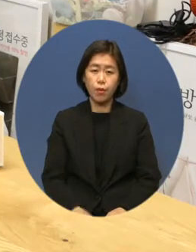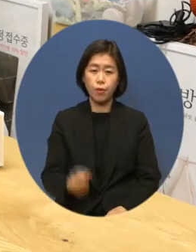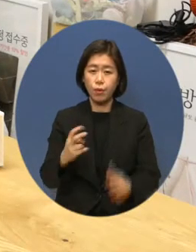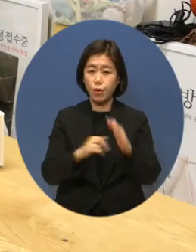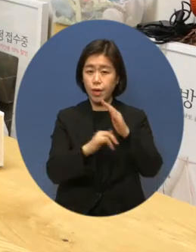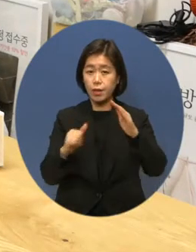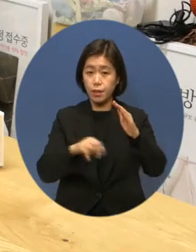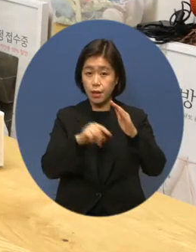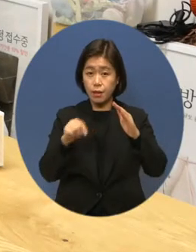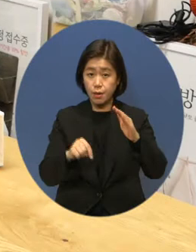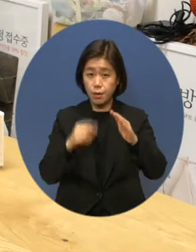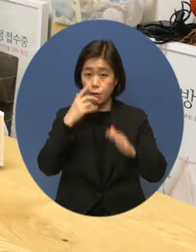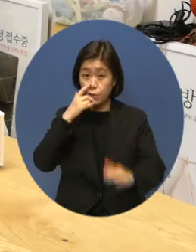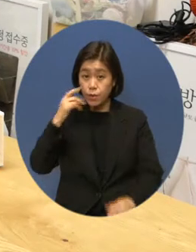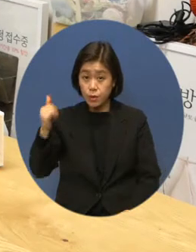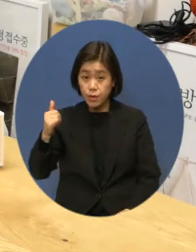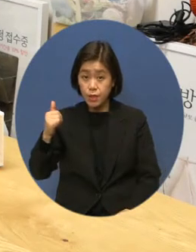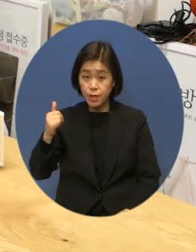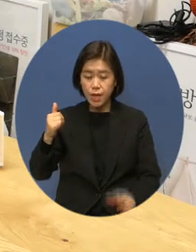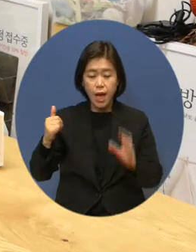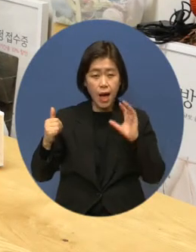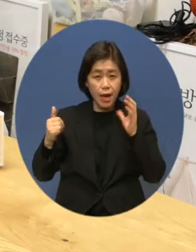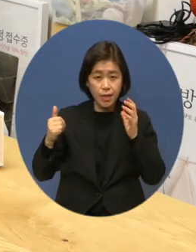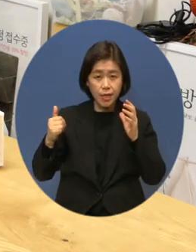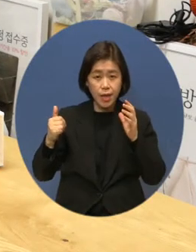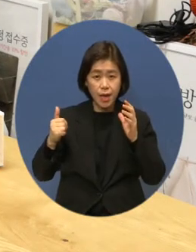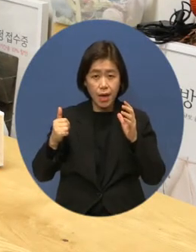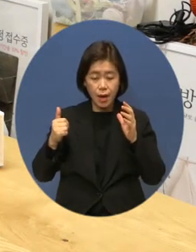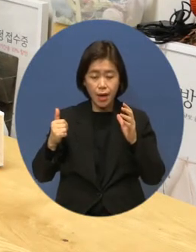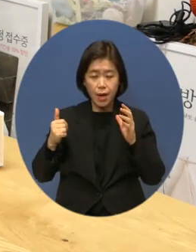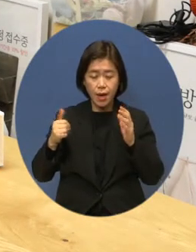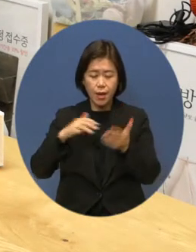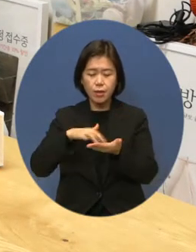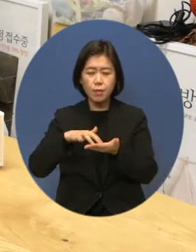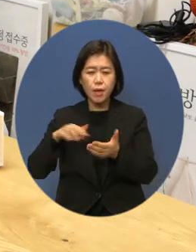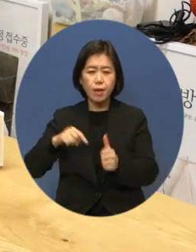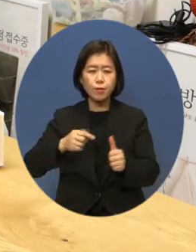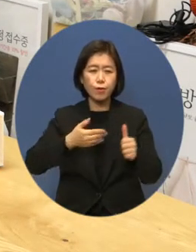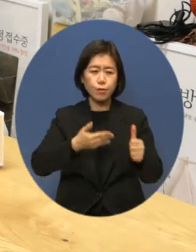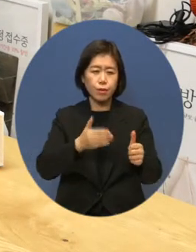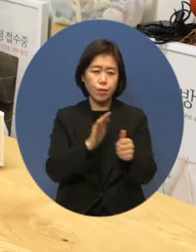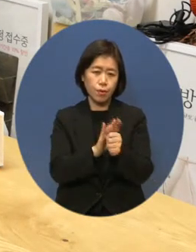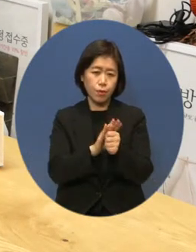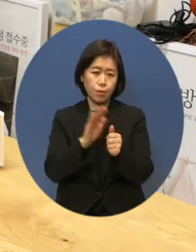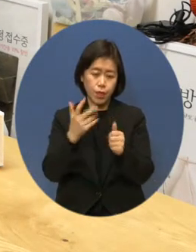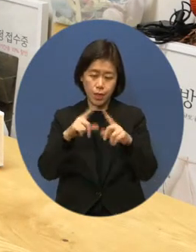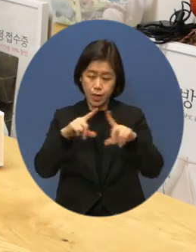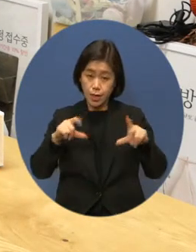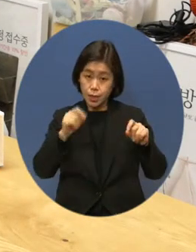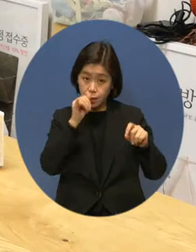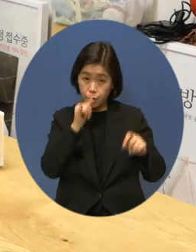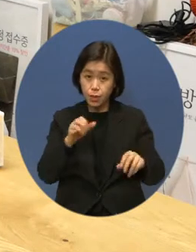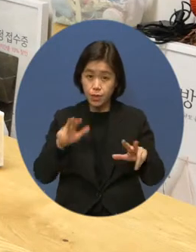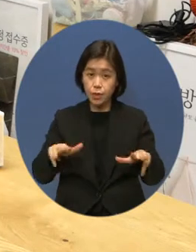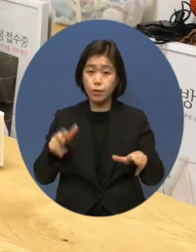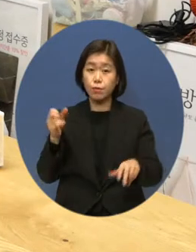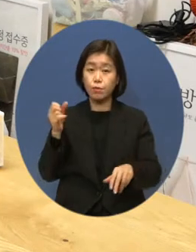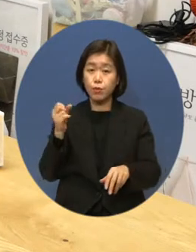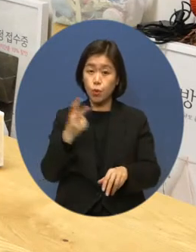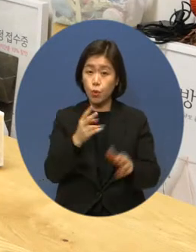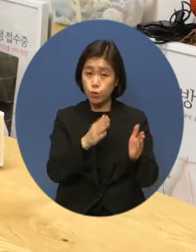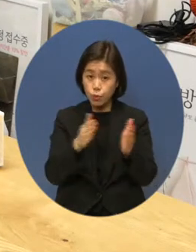가정에서 부모님들이 아이들에게 점자를 가르칠 때 도움이 되는 점자 단어 카드가 있어요. 그리고 이제 지금 준비하고 있는